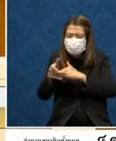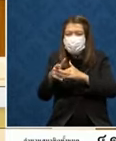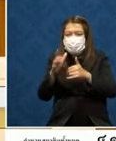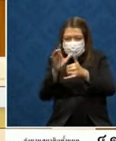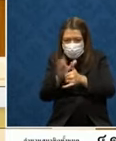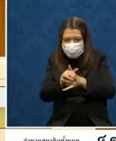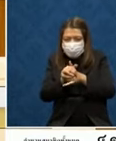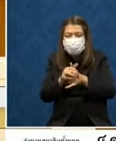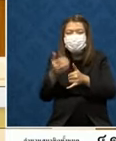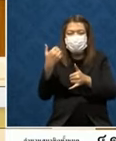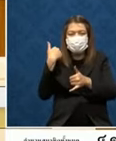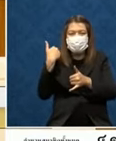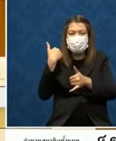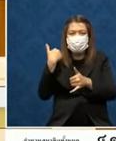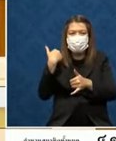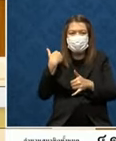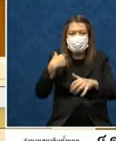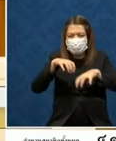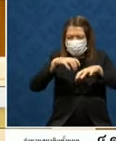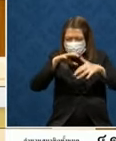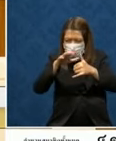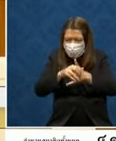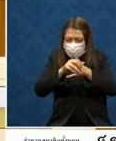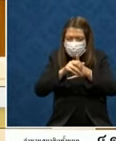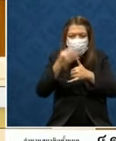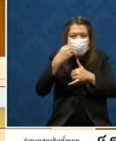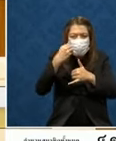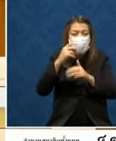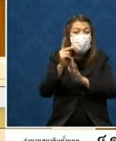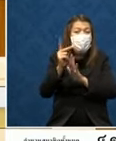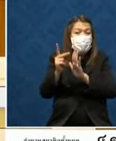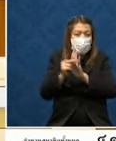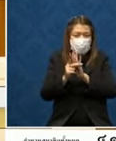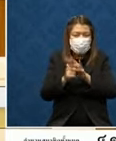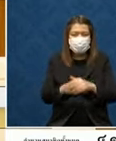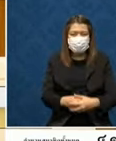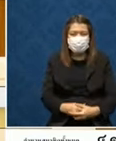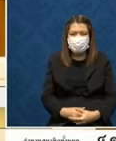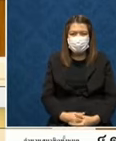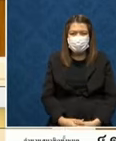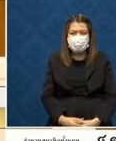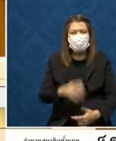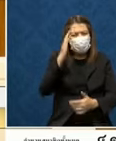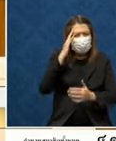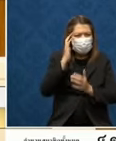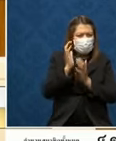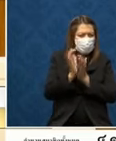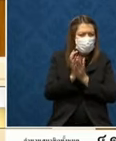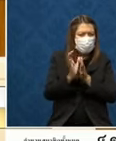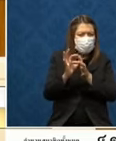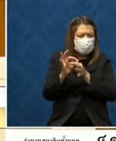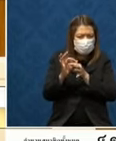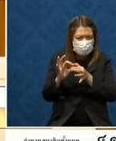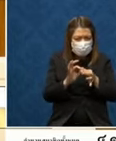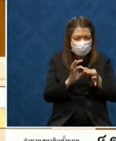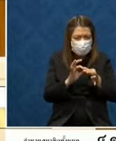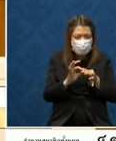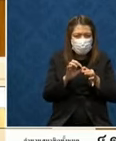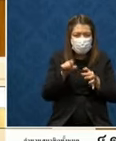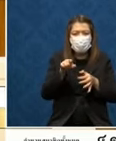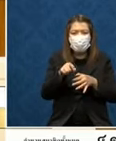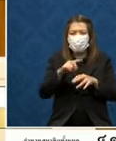จับและอยู่ระหว่างการติดตามจับกุมมาดำเนินคดีตามกฎหมายส่วนที่พูดว่ามีตำรวจเข้าไปเกี่ยวข้องพัวพันผู้บชาก็มีการตั้ง